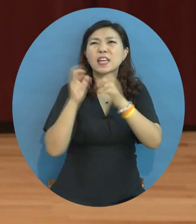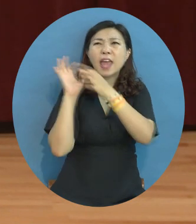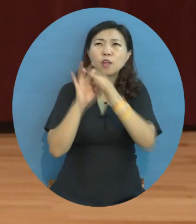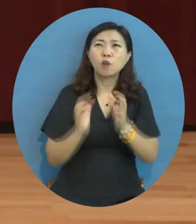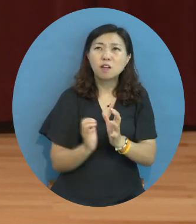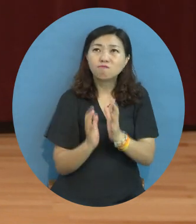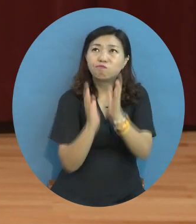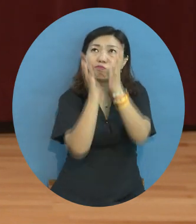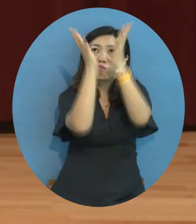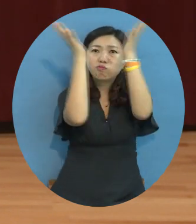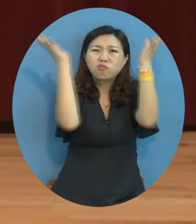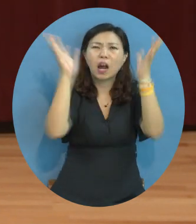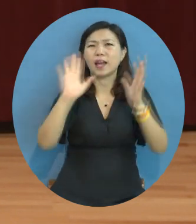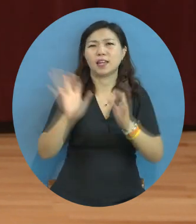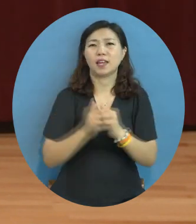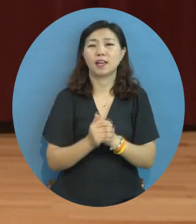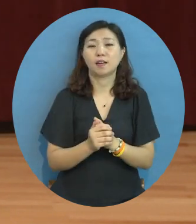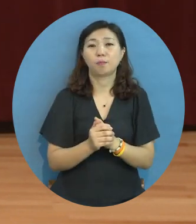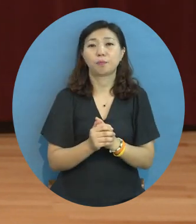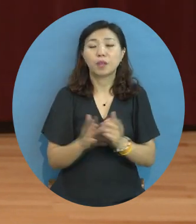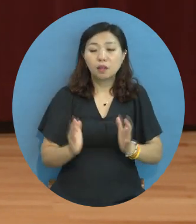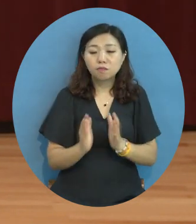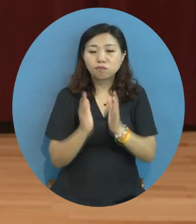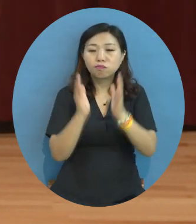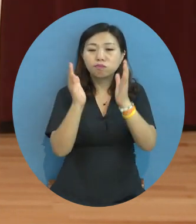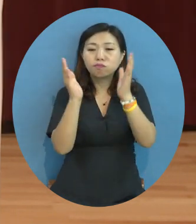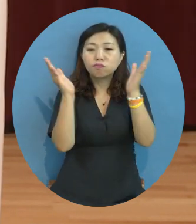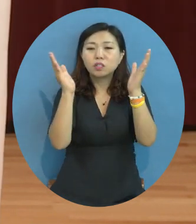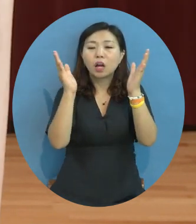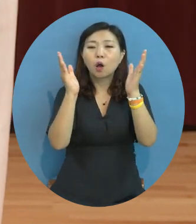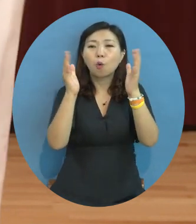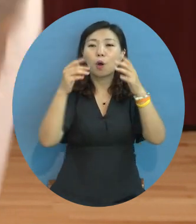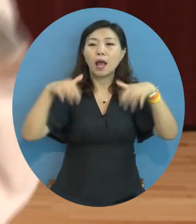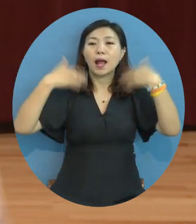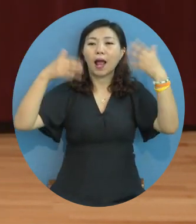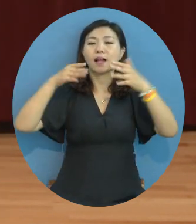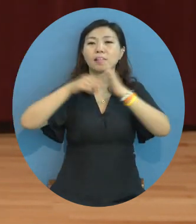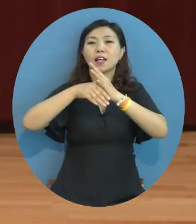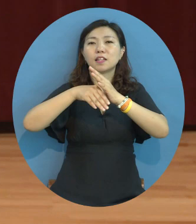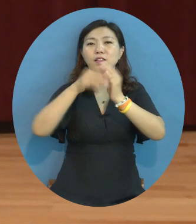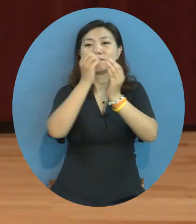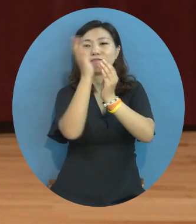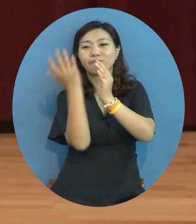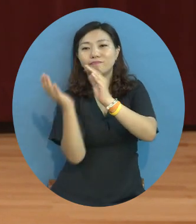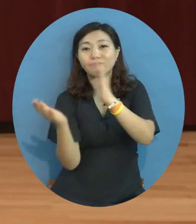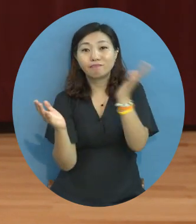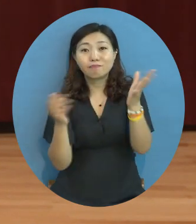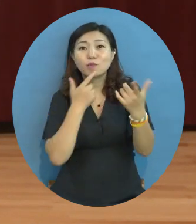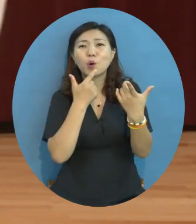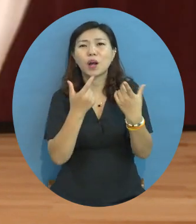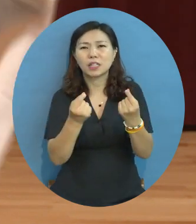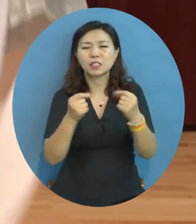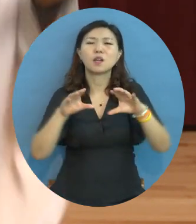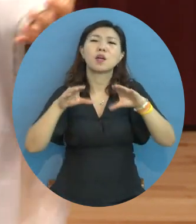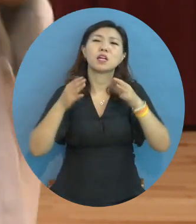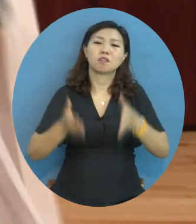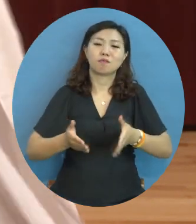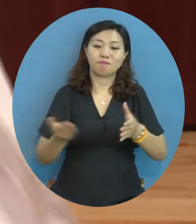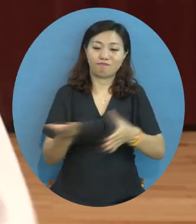가을이 되고 이런 거예요. 그러니까 우리의 현실이 성장이 멈춘 시점에 이르렀다. 그래서